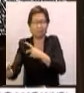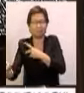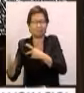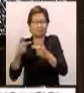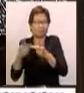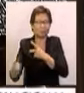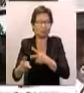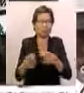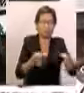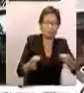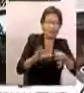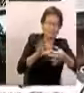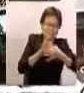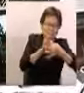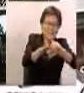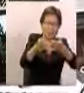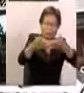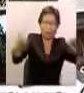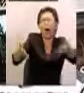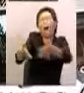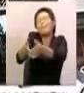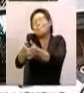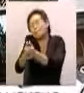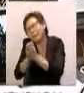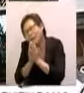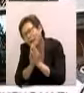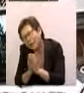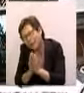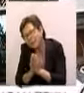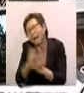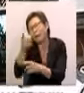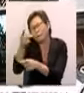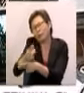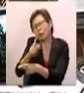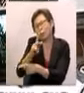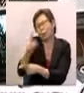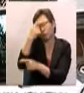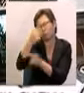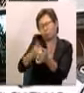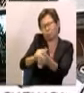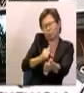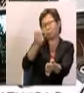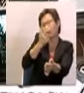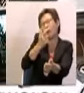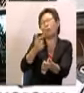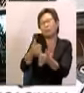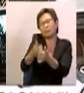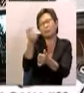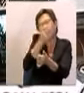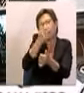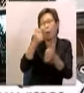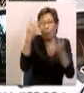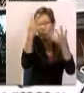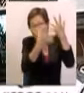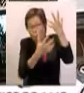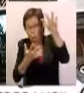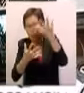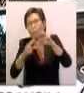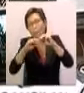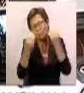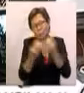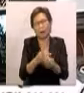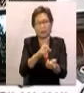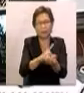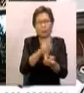sebenarnya. Jelas beliau, kerjasama media dipohon agar membuat pembetulan bagi mengelakkan kekeliruan dalam kalangan masyarakat. Dr.